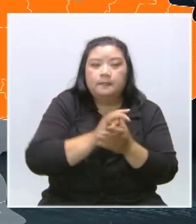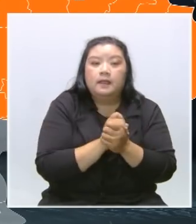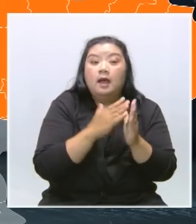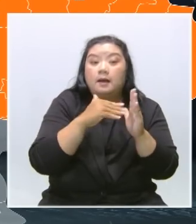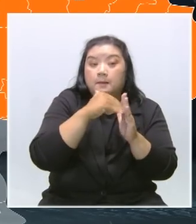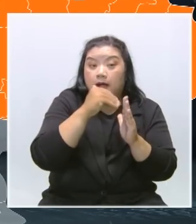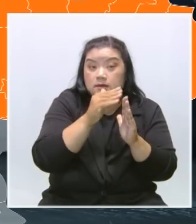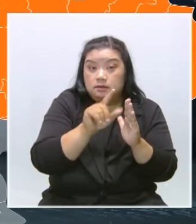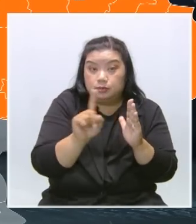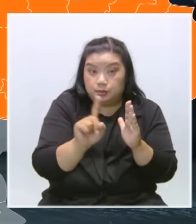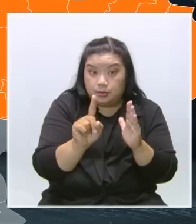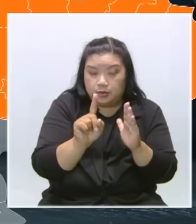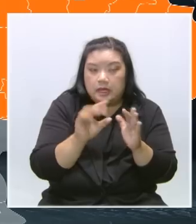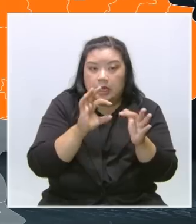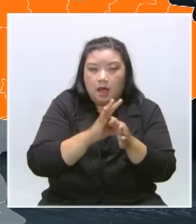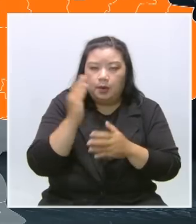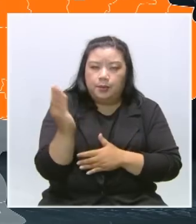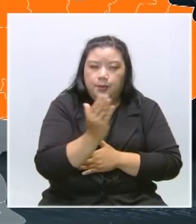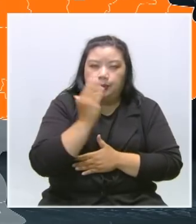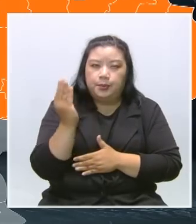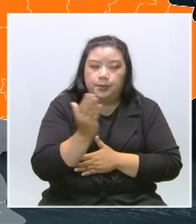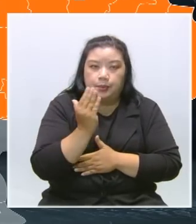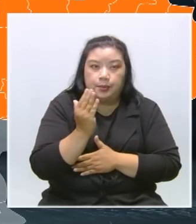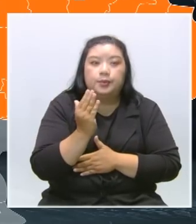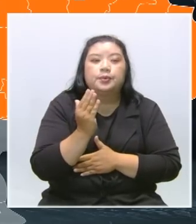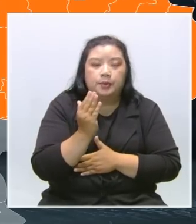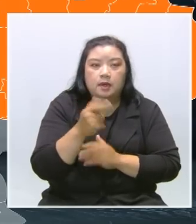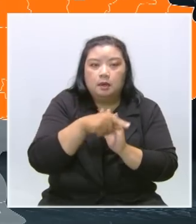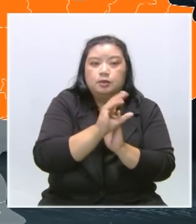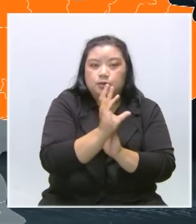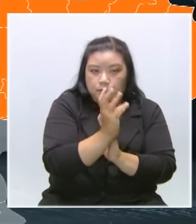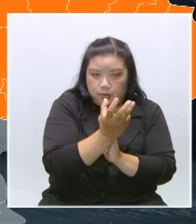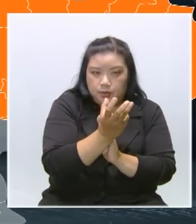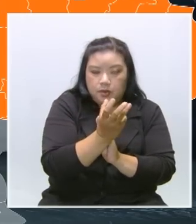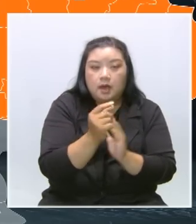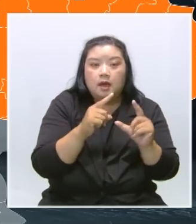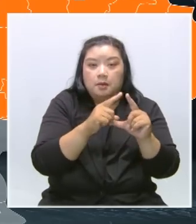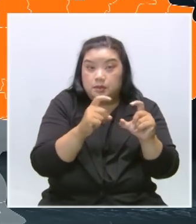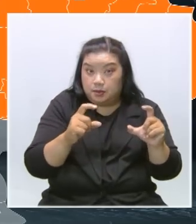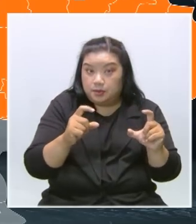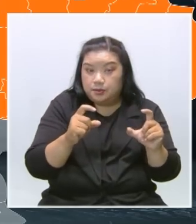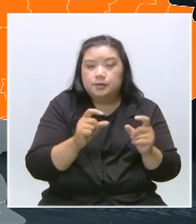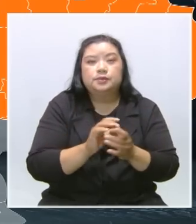นือเตรียคามรบมือกับพายุดดูร้อนได้เลยสำหรับจัหวดภรษ zerosโลกและเพชดฉบู